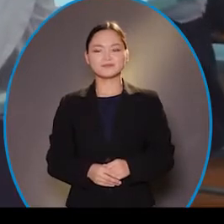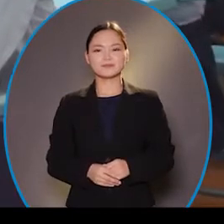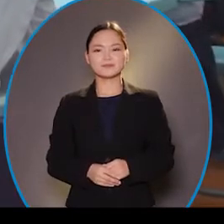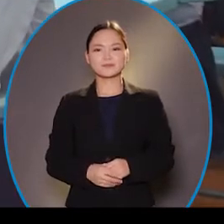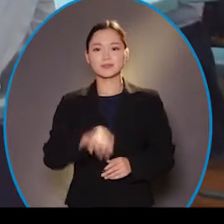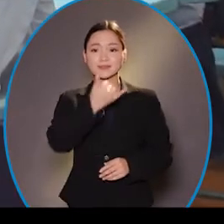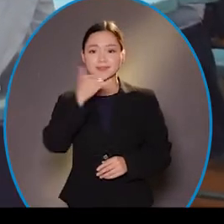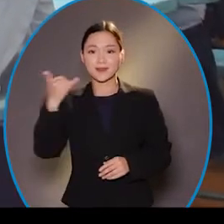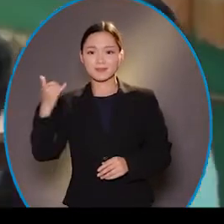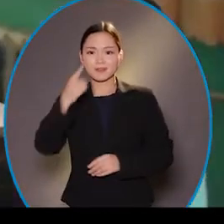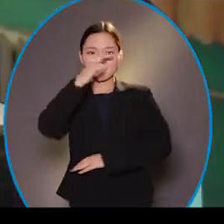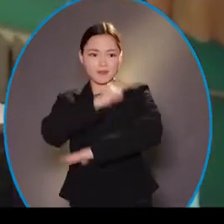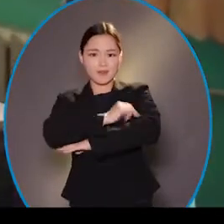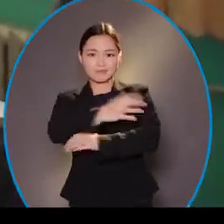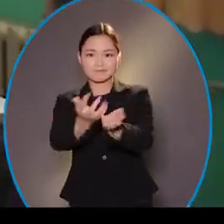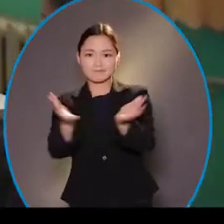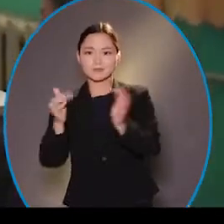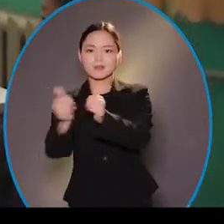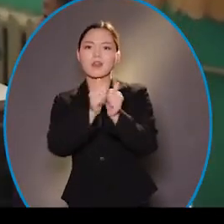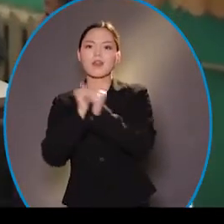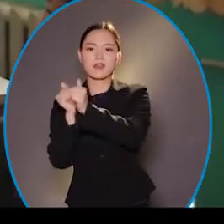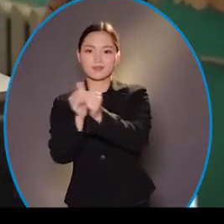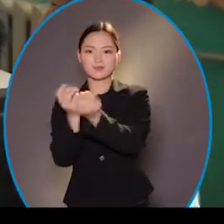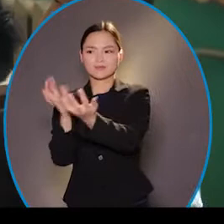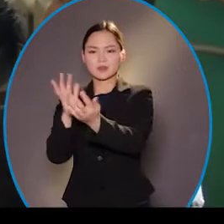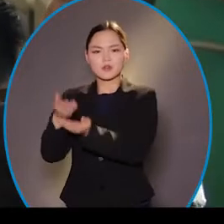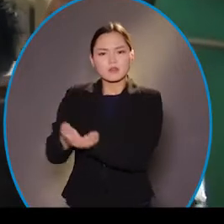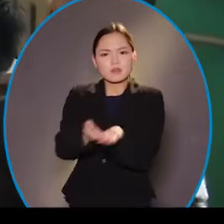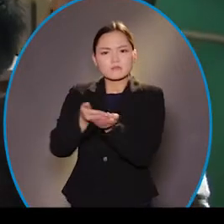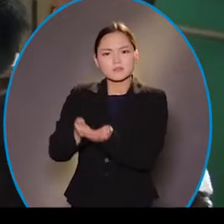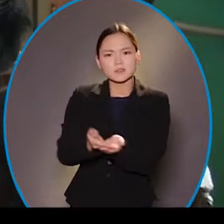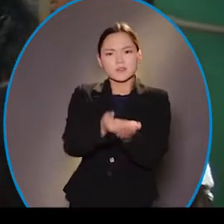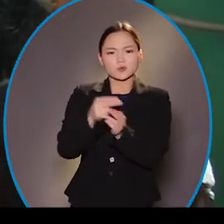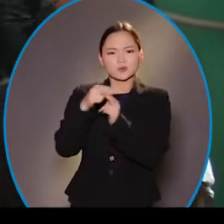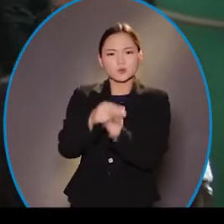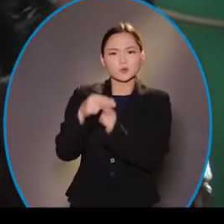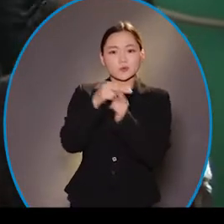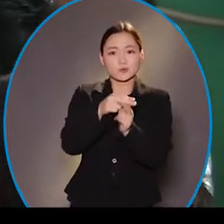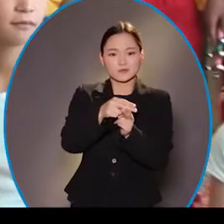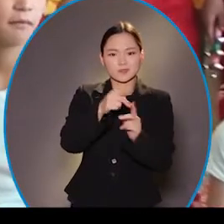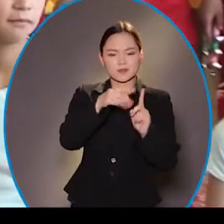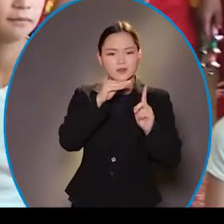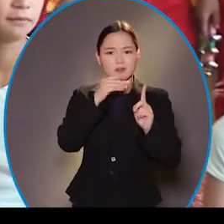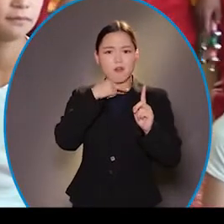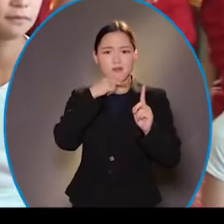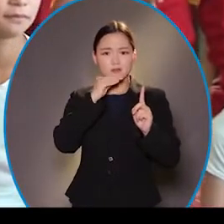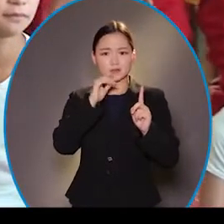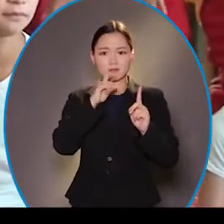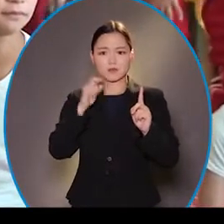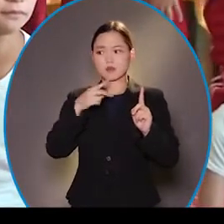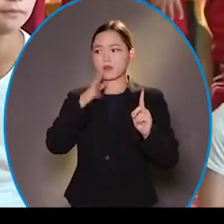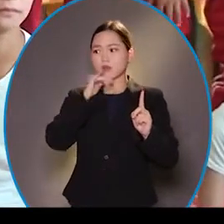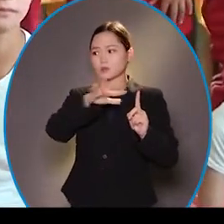Заримдаа ангийн найзууд болон сургуулийнхнаас дэмжлэг авах шаардлага гардагч Жавцан бусад хүүхдүүдийн л